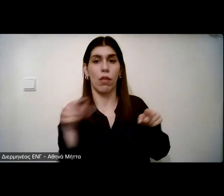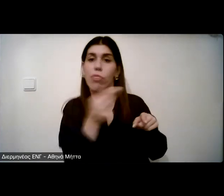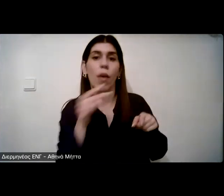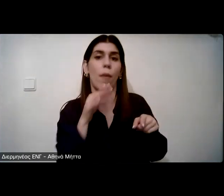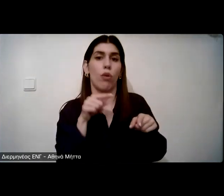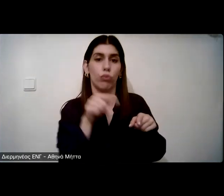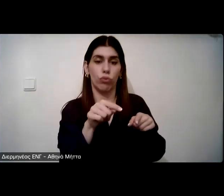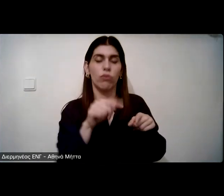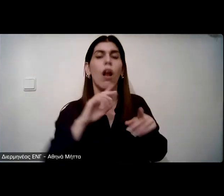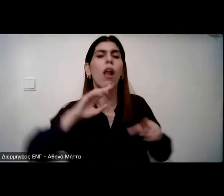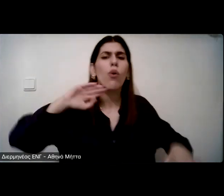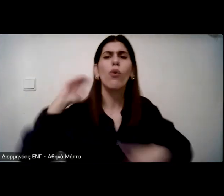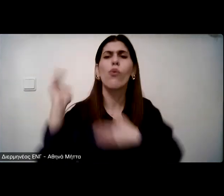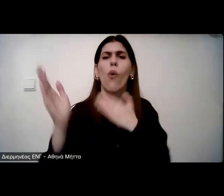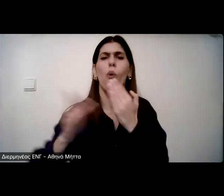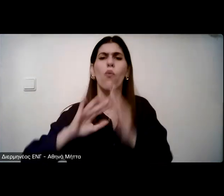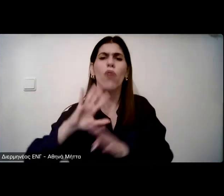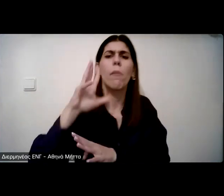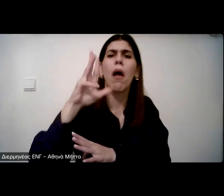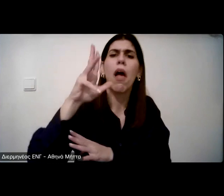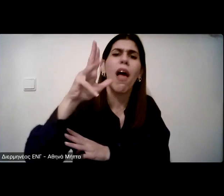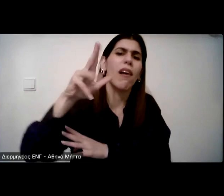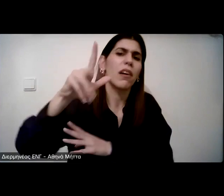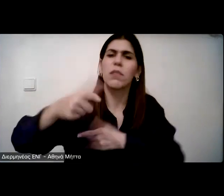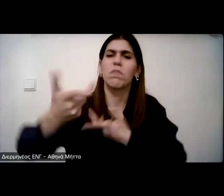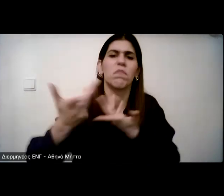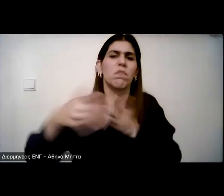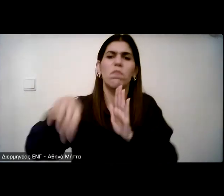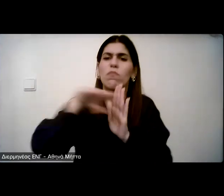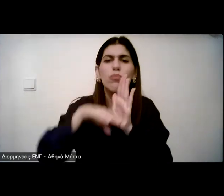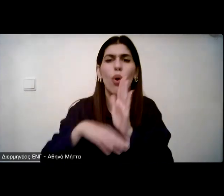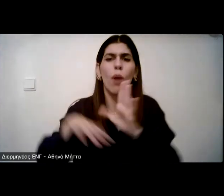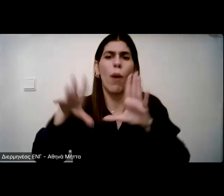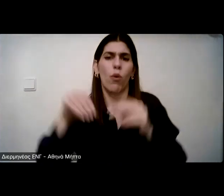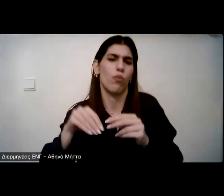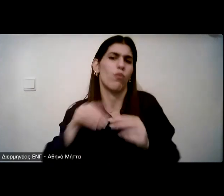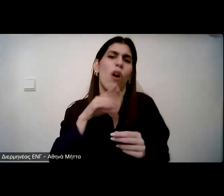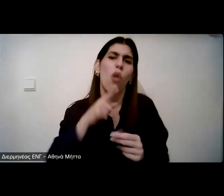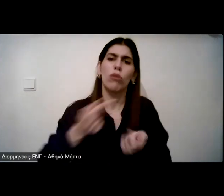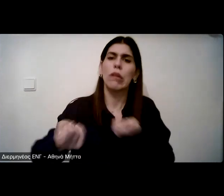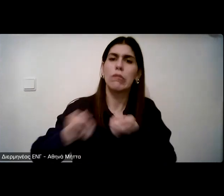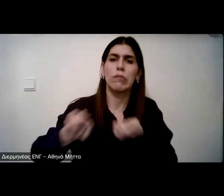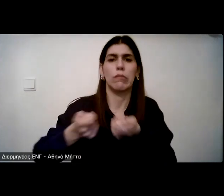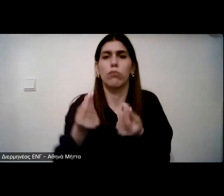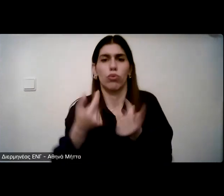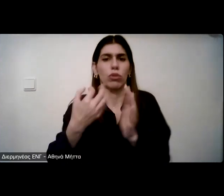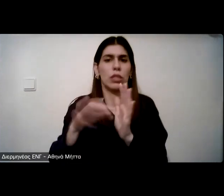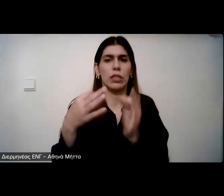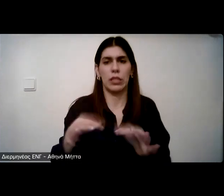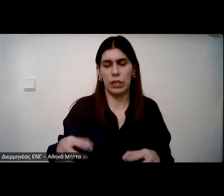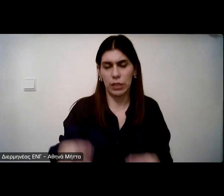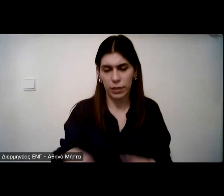περίφημων κατευθυντήριων γραμμών της που τον περιλαμβάνουν. Επίσης, επέδρασε στην έκδοση